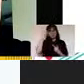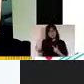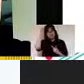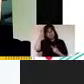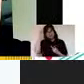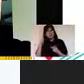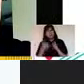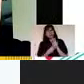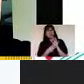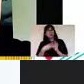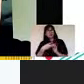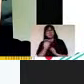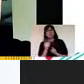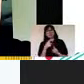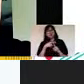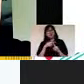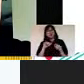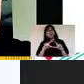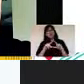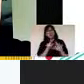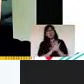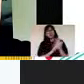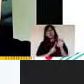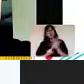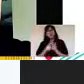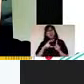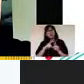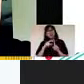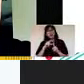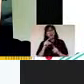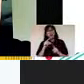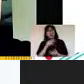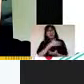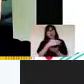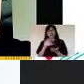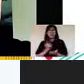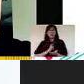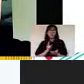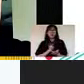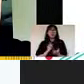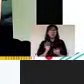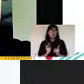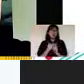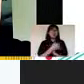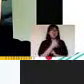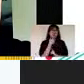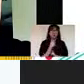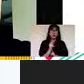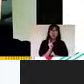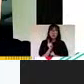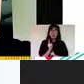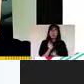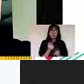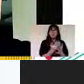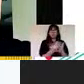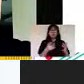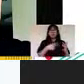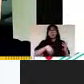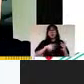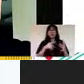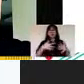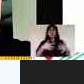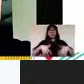meningkatkan perlindungan data pribadi menjadi sangat penting, karena memang ada segmen masyarakat kita yang rentan gitu, yang tidak